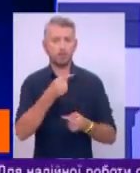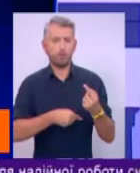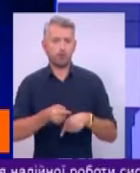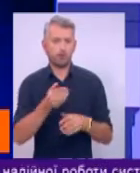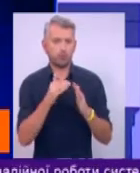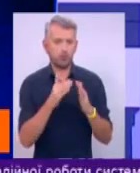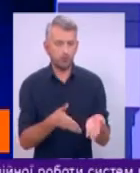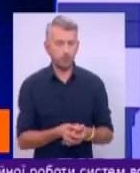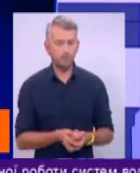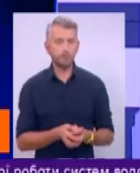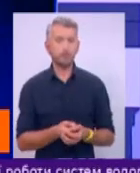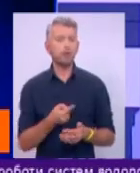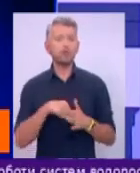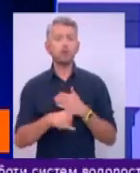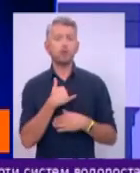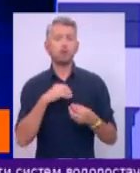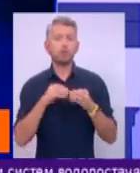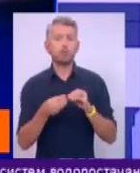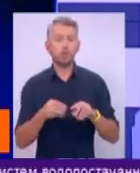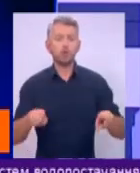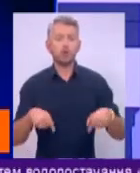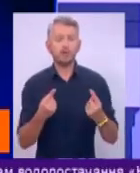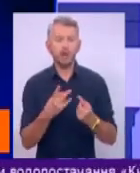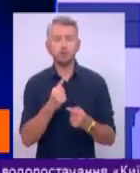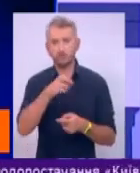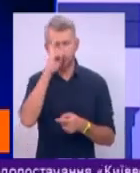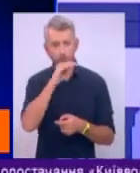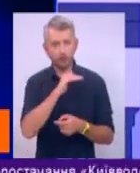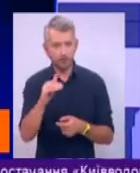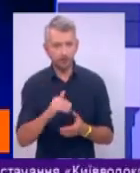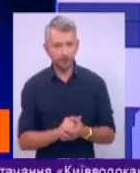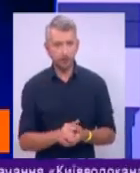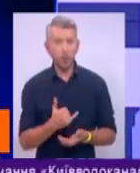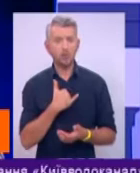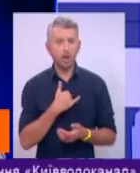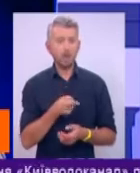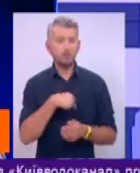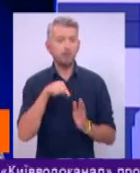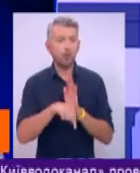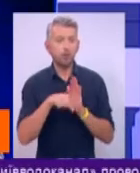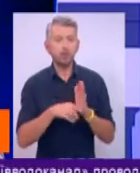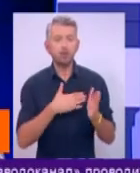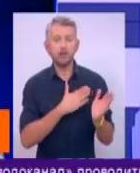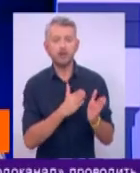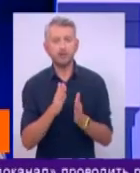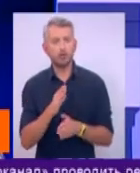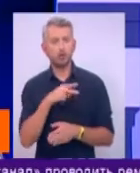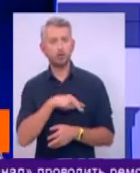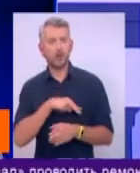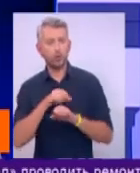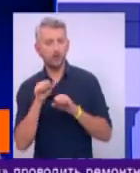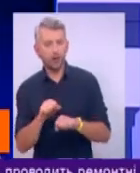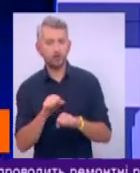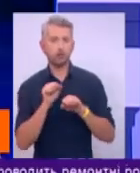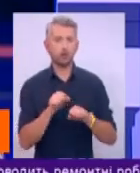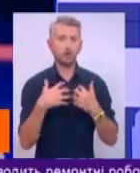цивільного життя. В чому у нас проблеми з організацією на державному рівні? У нас ми, по суті, наша система і соціального захисту, і